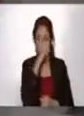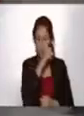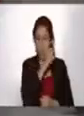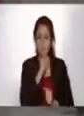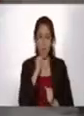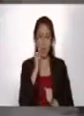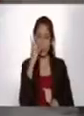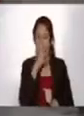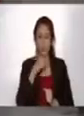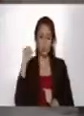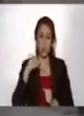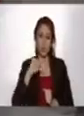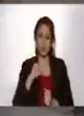البشعة.